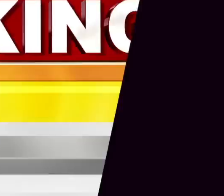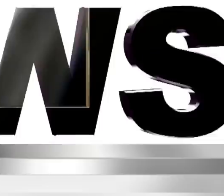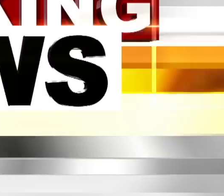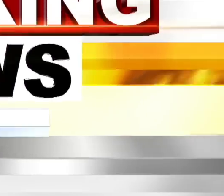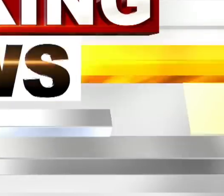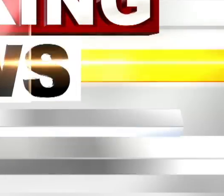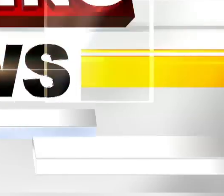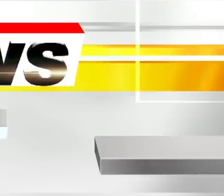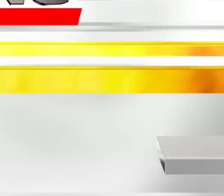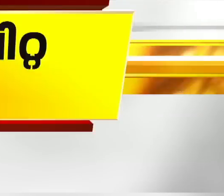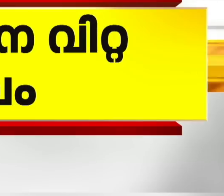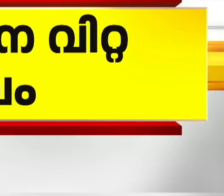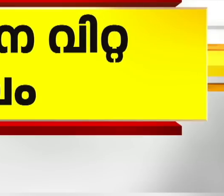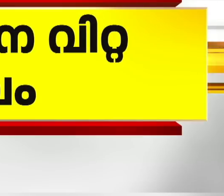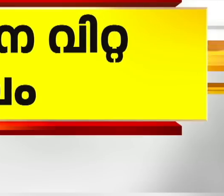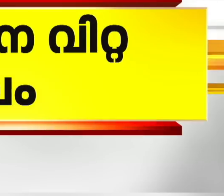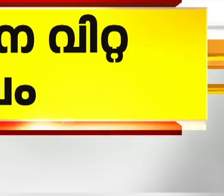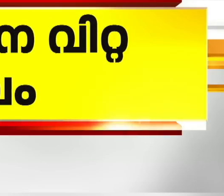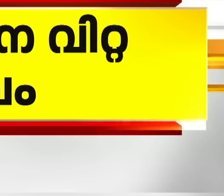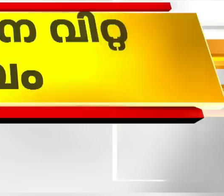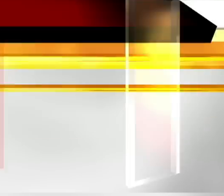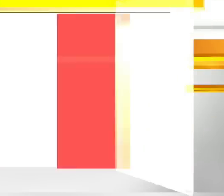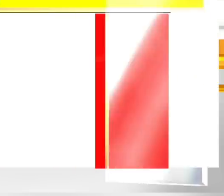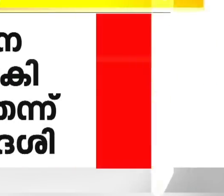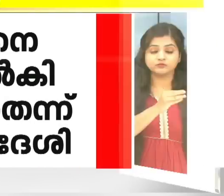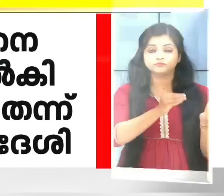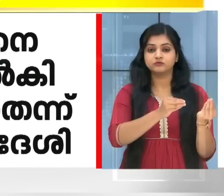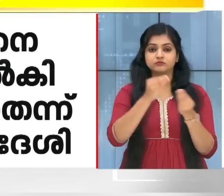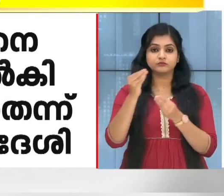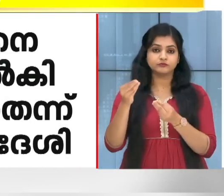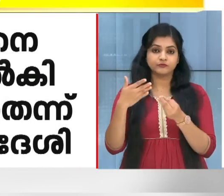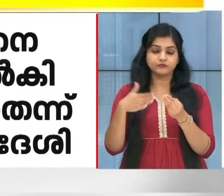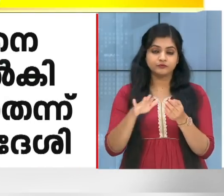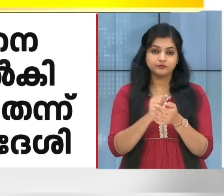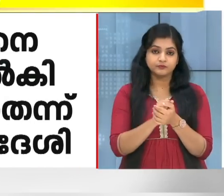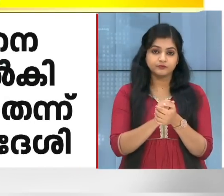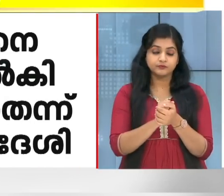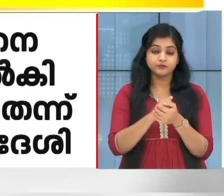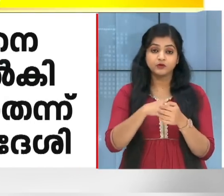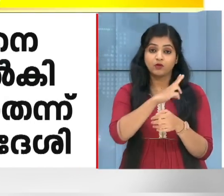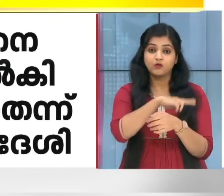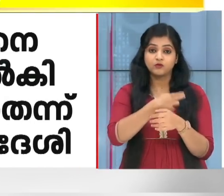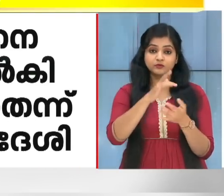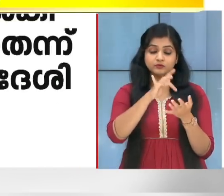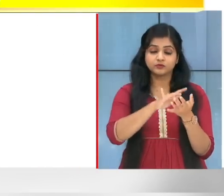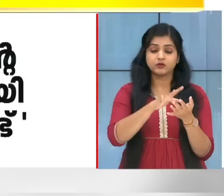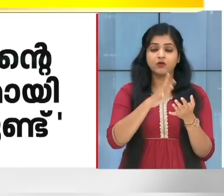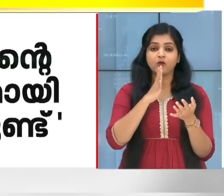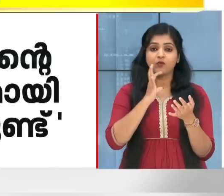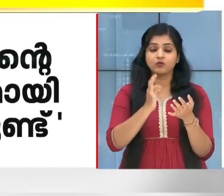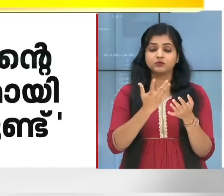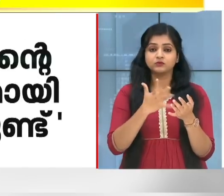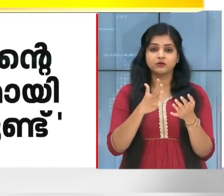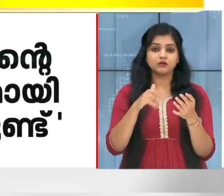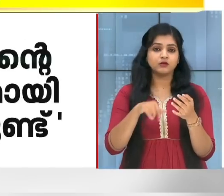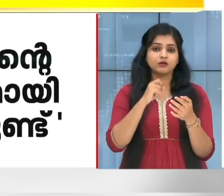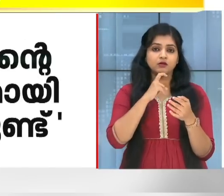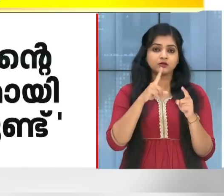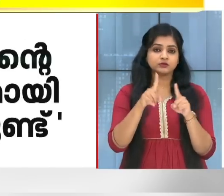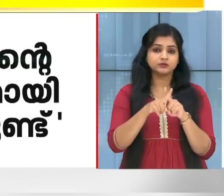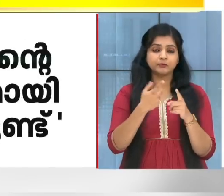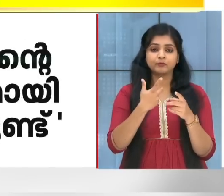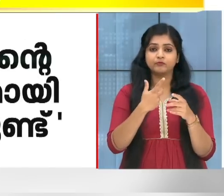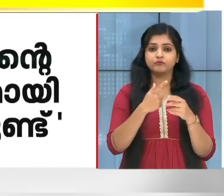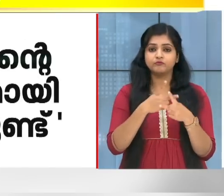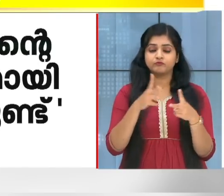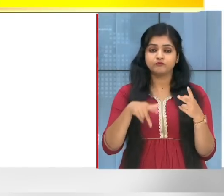ആകുന്നു, 10-ാം തീയതി വൈകിട്ടോടെ കുട്ടിയെ കൈമാറി. ഇനി മറ്റൊരു കാര്യം, ഈ ആശുപത്രിയിൽ ചില വ്യാജരേഖകൾ നൽകി എന്നുള്ള കാര്യം പോലീസ് സംശയിക്കുന്നുണ്ട്. അങ്ങനെയുണ്ടെങ്കിൽ